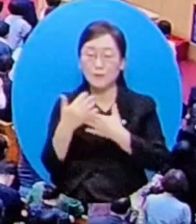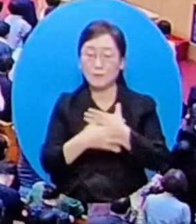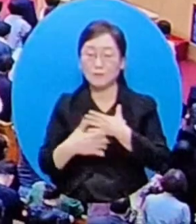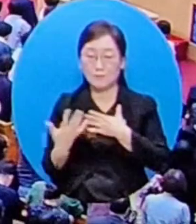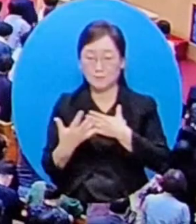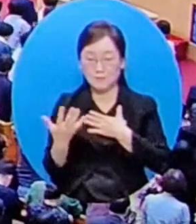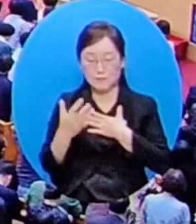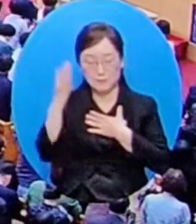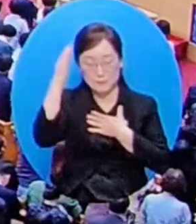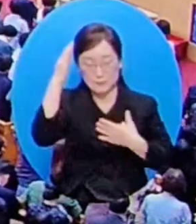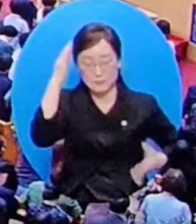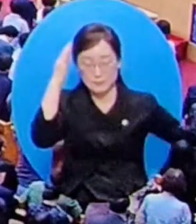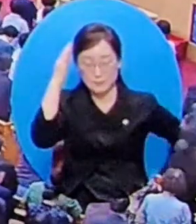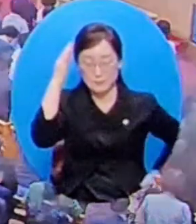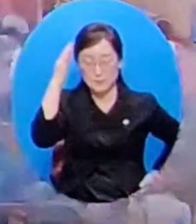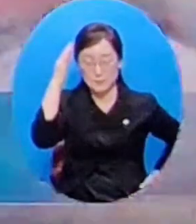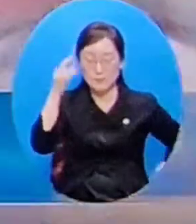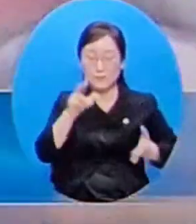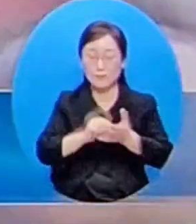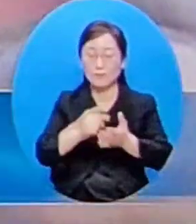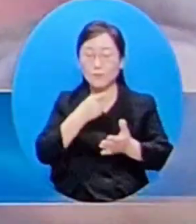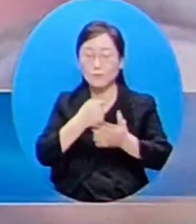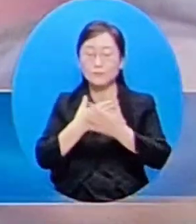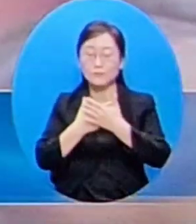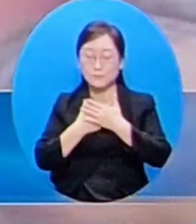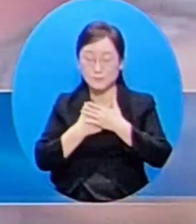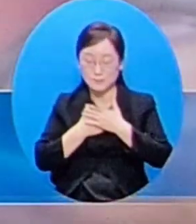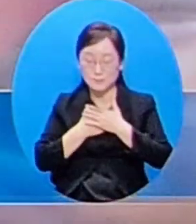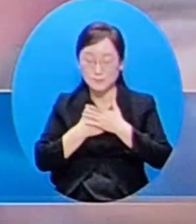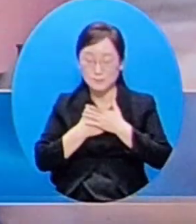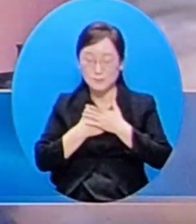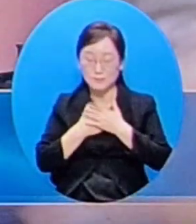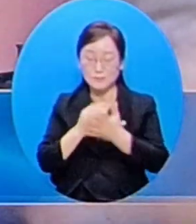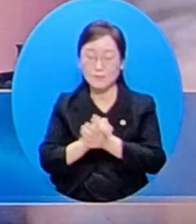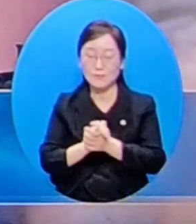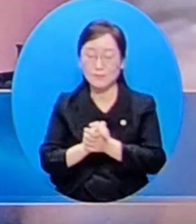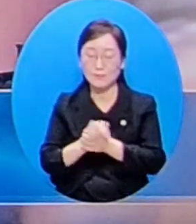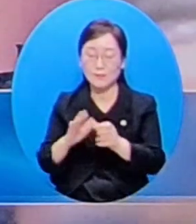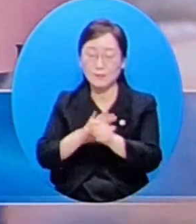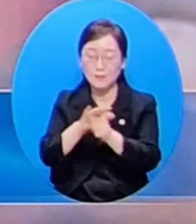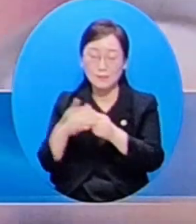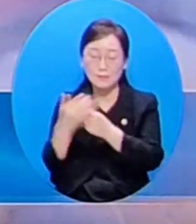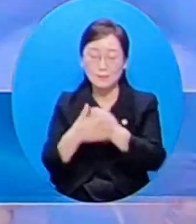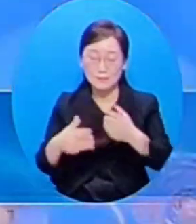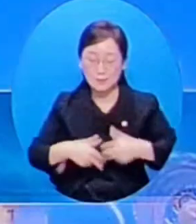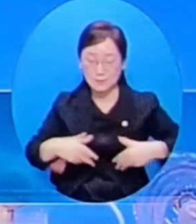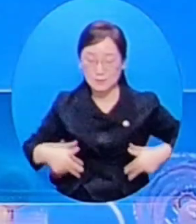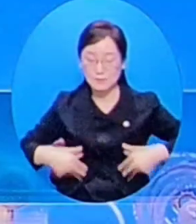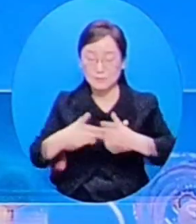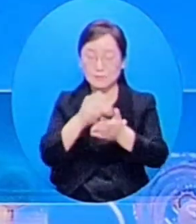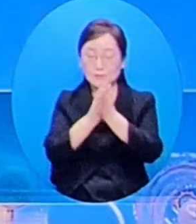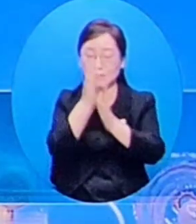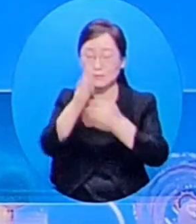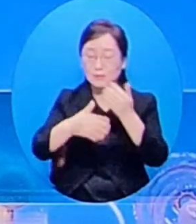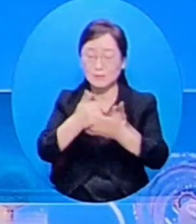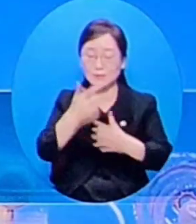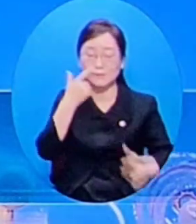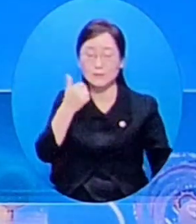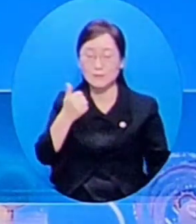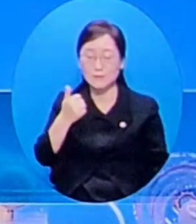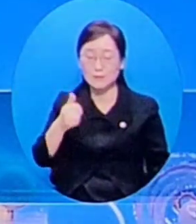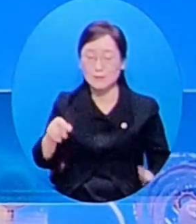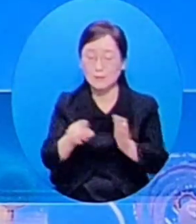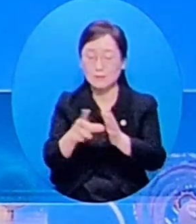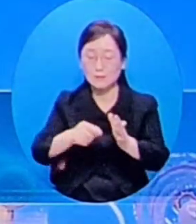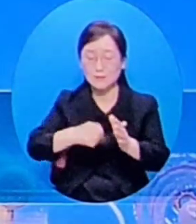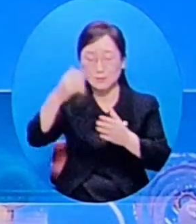아프시면 아픈 자리에 손을 주시고 문제와 손을 갖고 오시면 가슴에 손을 꽂기도 합니다. 사랑과 은혜와 자비가 무한하신 하나님 아버지,